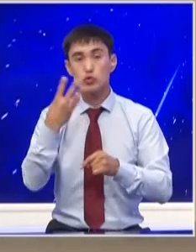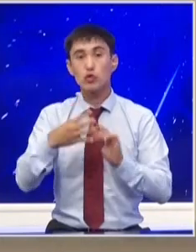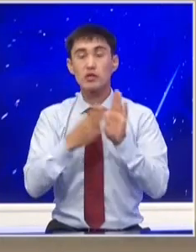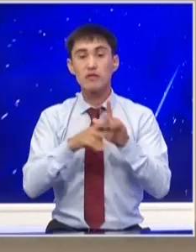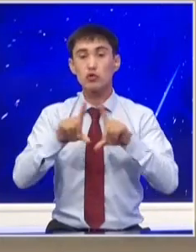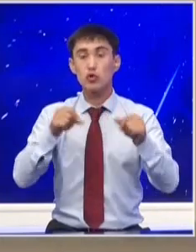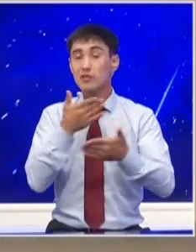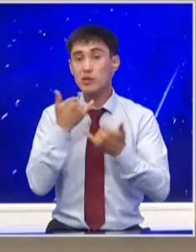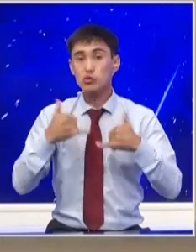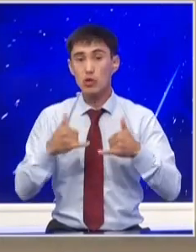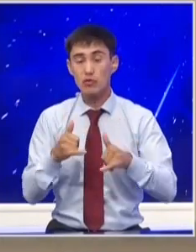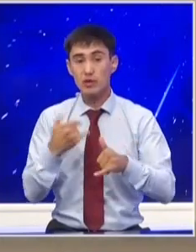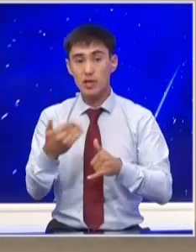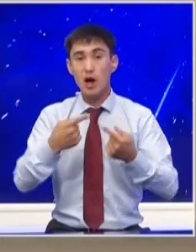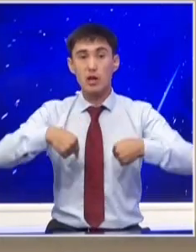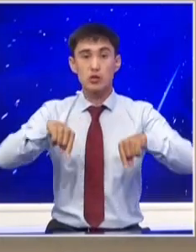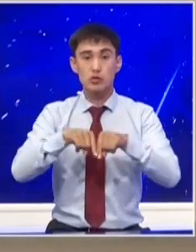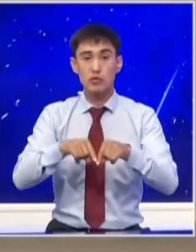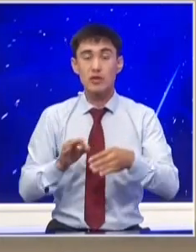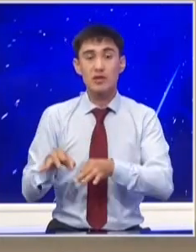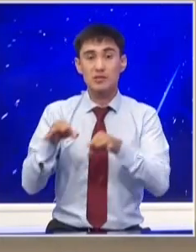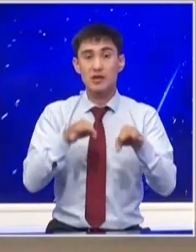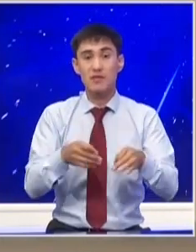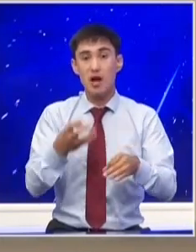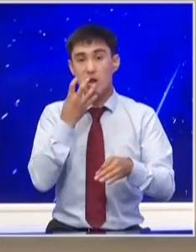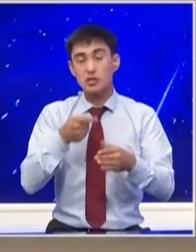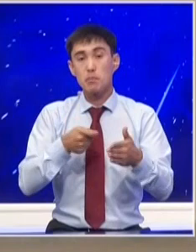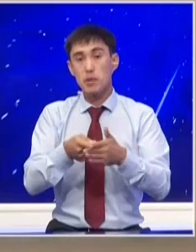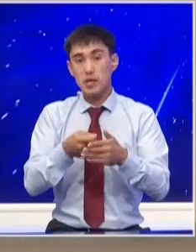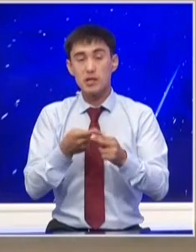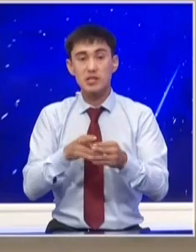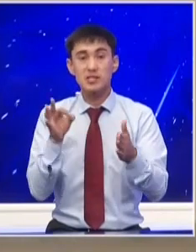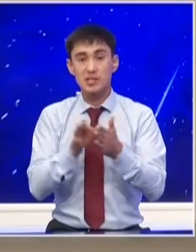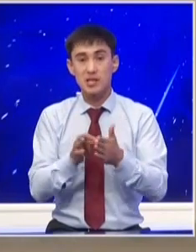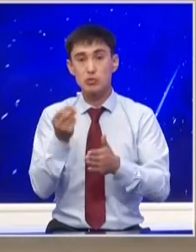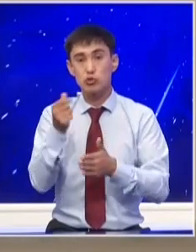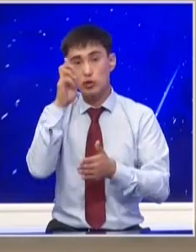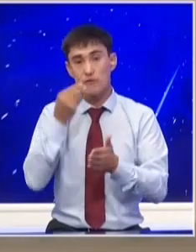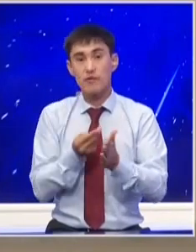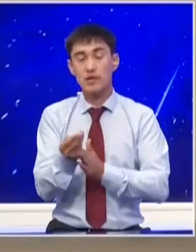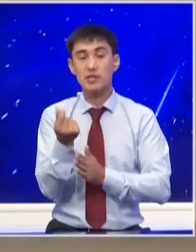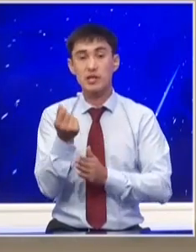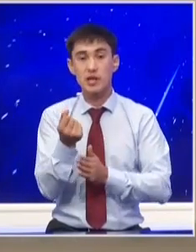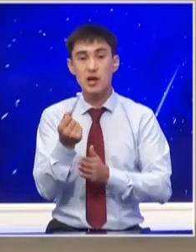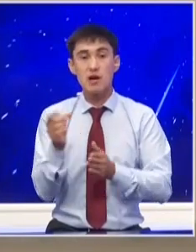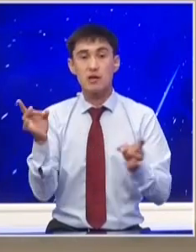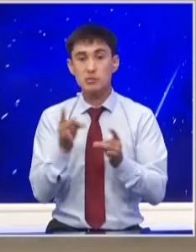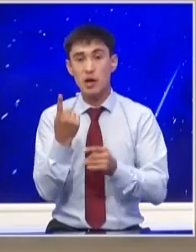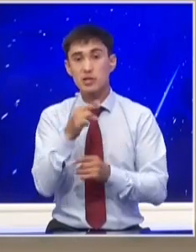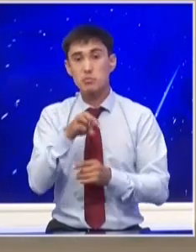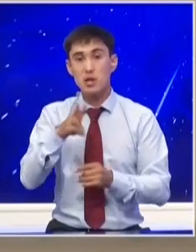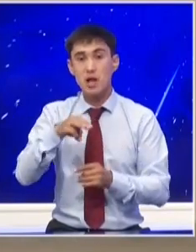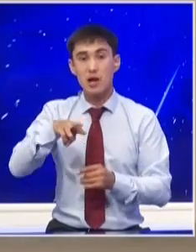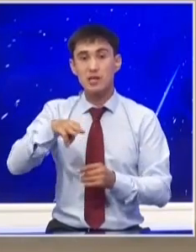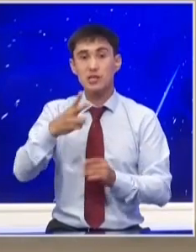49 школах нет столовых. Для них организована доставка горячего питания. Для этих целей из бюджета выделены денежные средства в размере 1